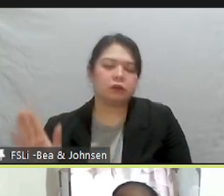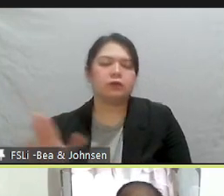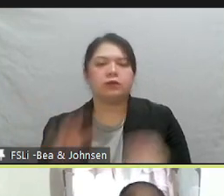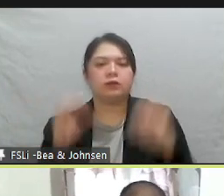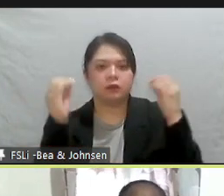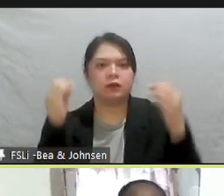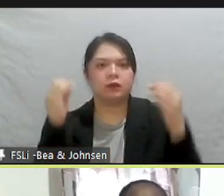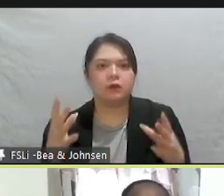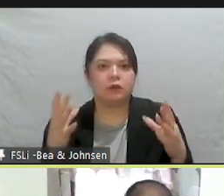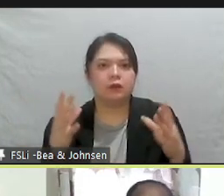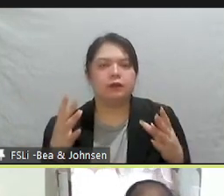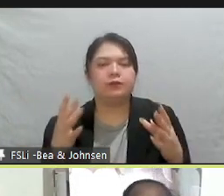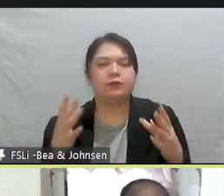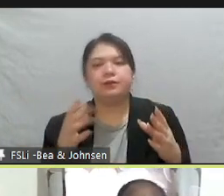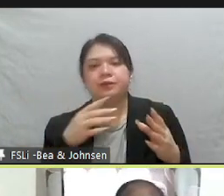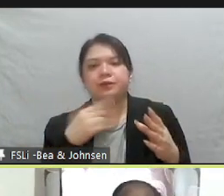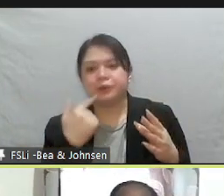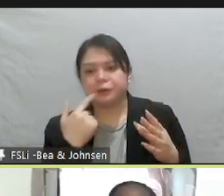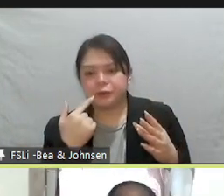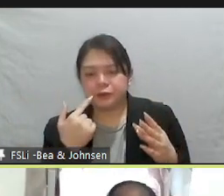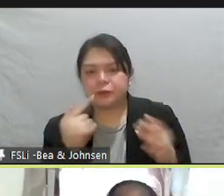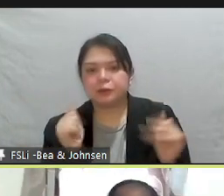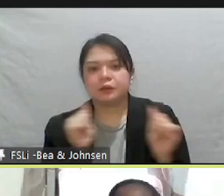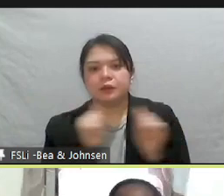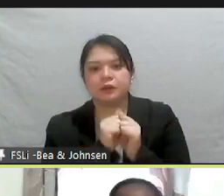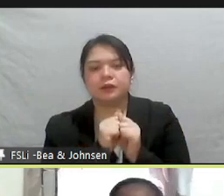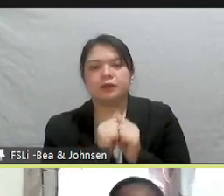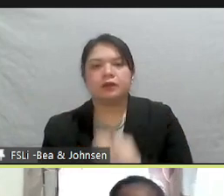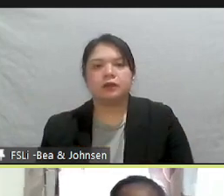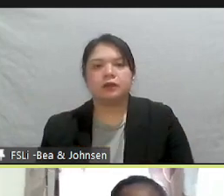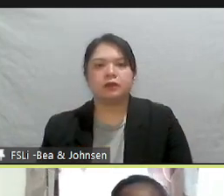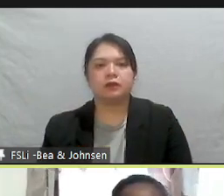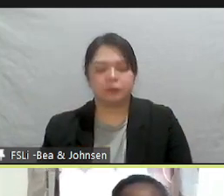teacher na papasok sa eskwelahan.